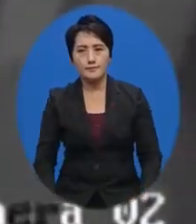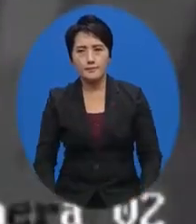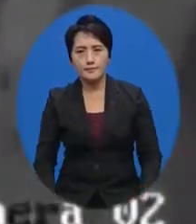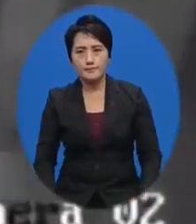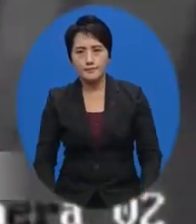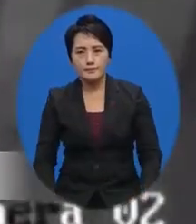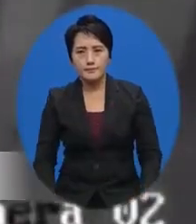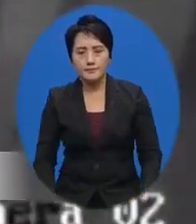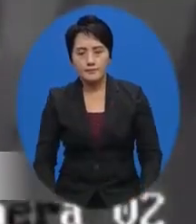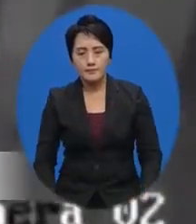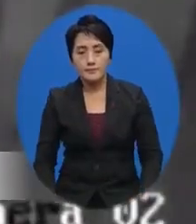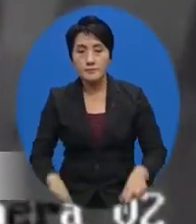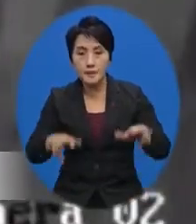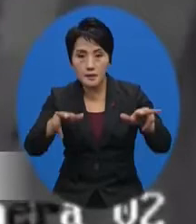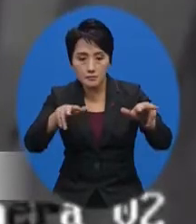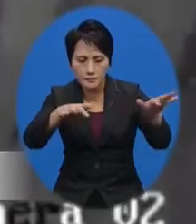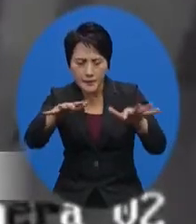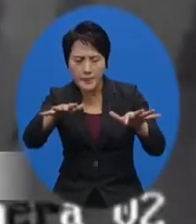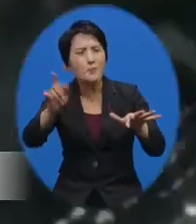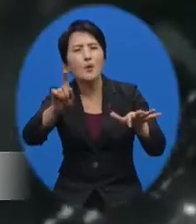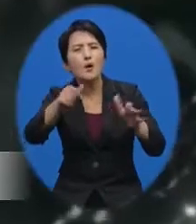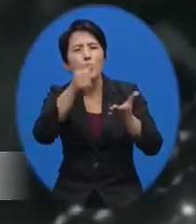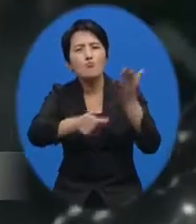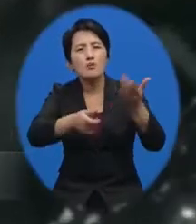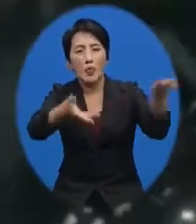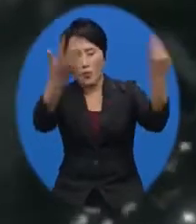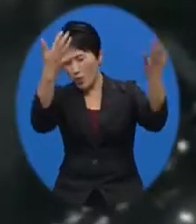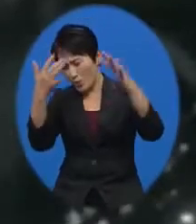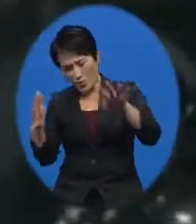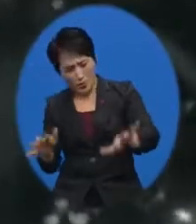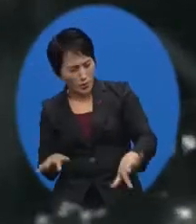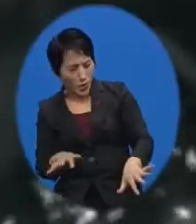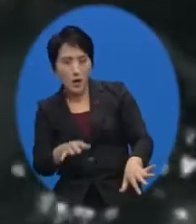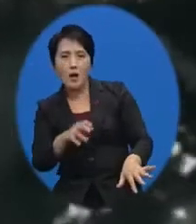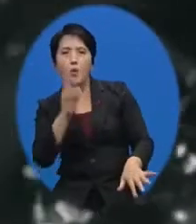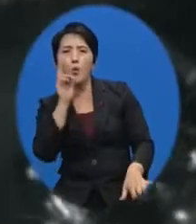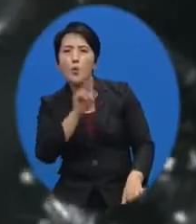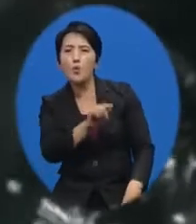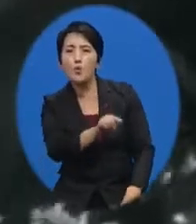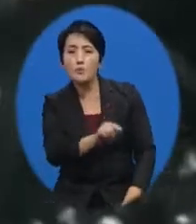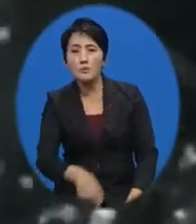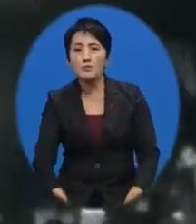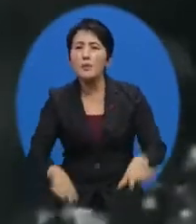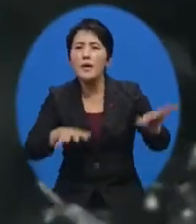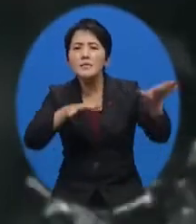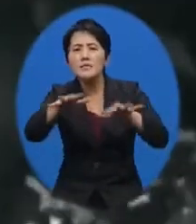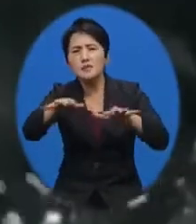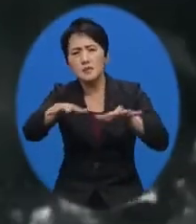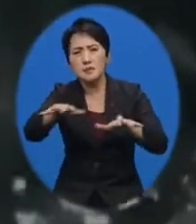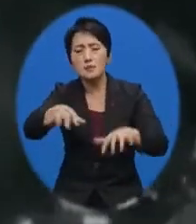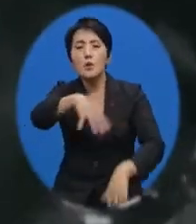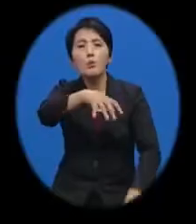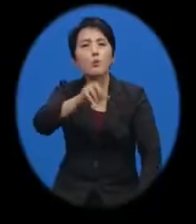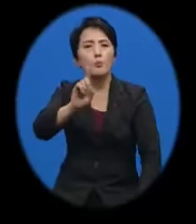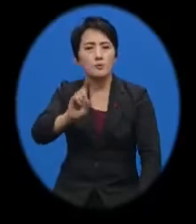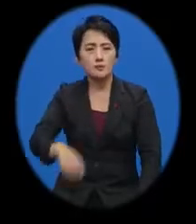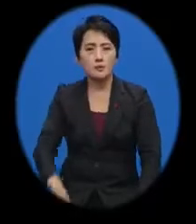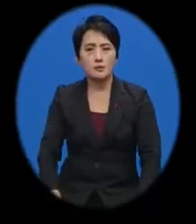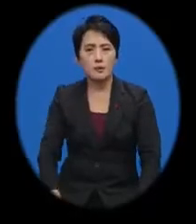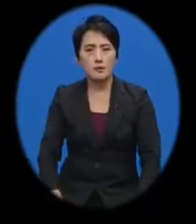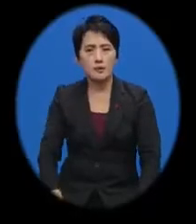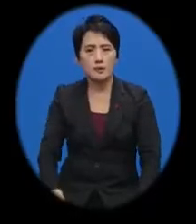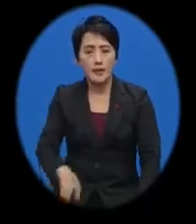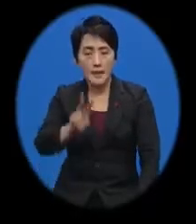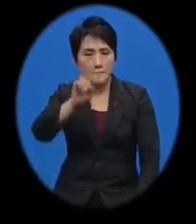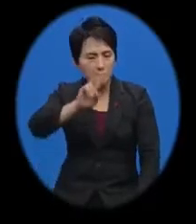편의점에 진열된 상품들이 바닥으로 우수수 떨어집니다. 다른 상점들도 마찬가지입니다. 집